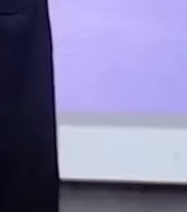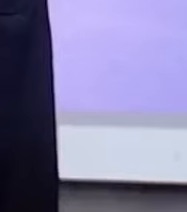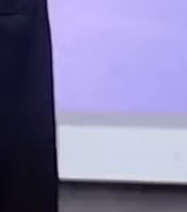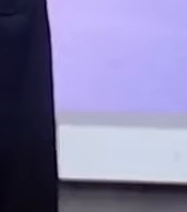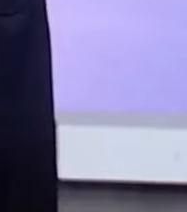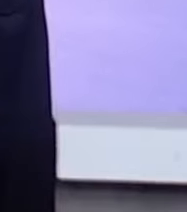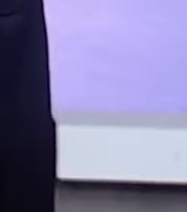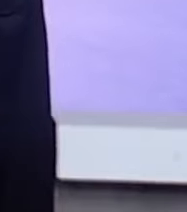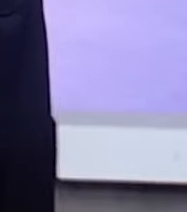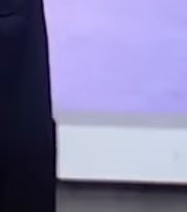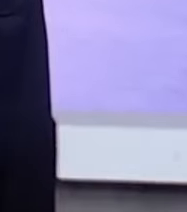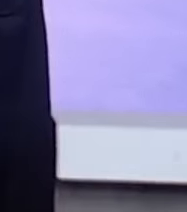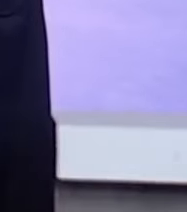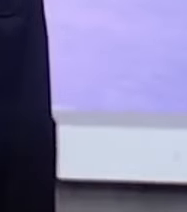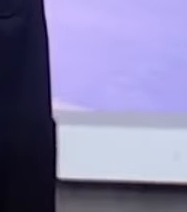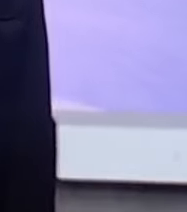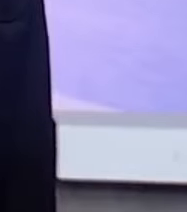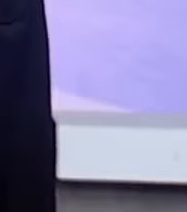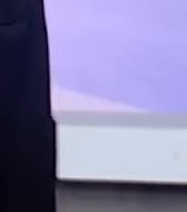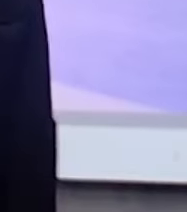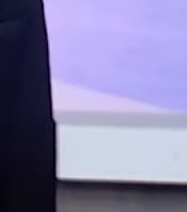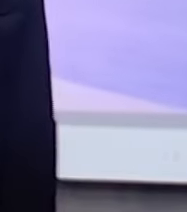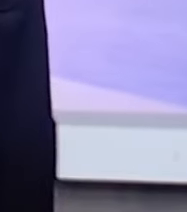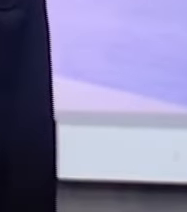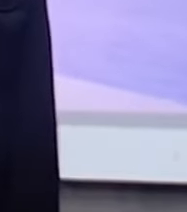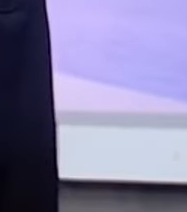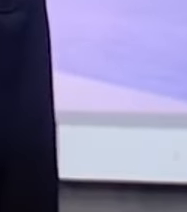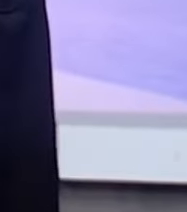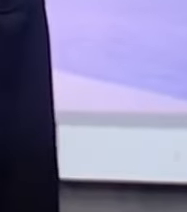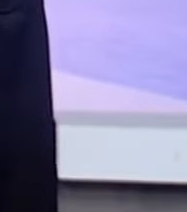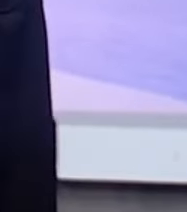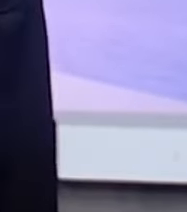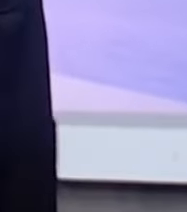GMA Integrated News sa YouTube at para sa mga kapuso abroad,